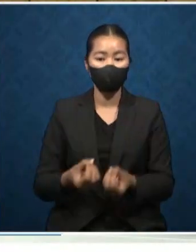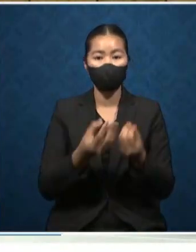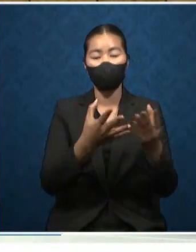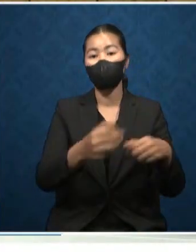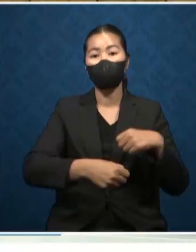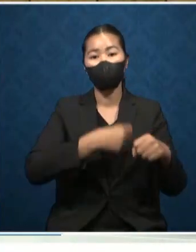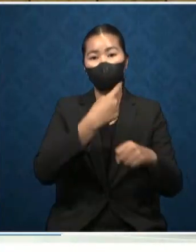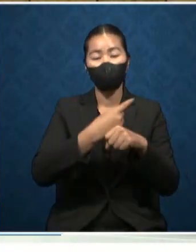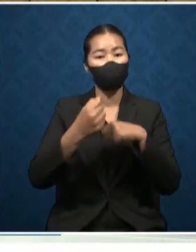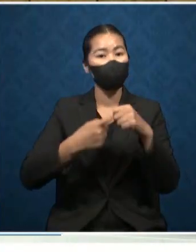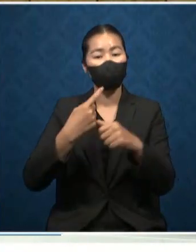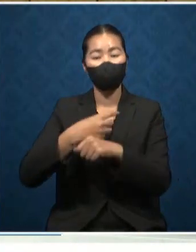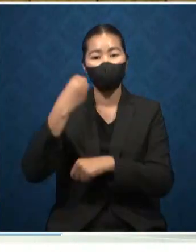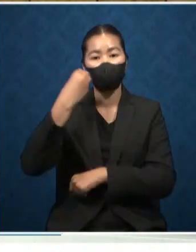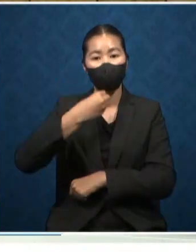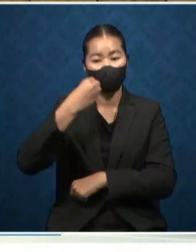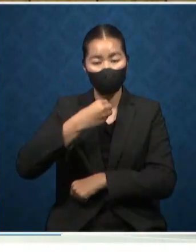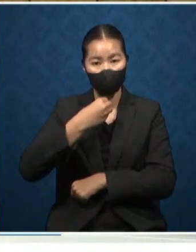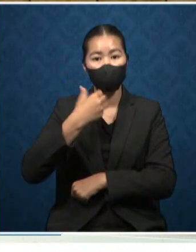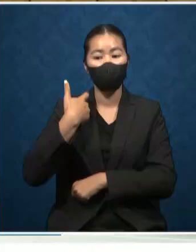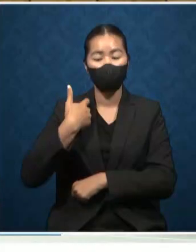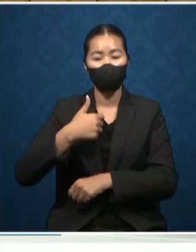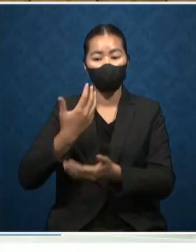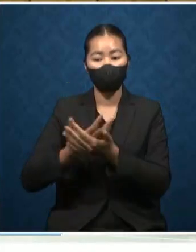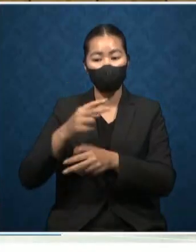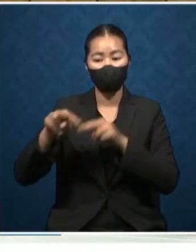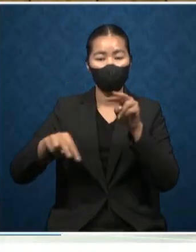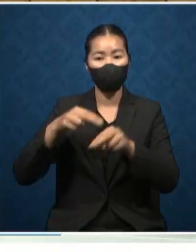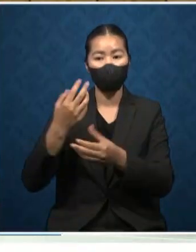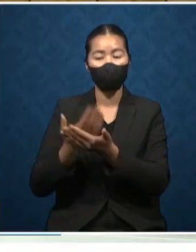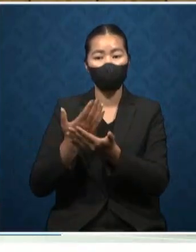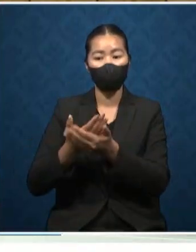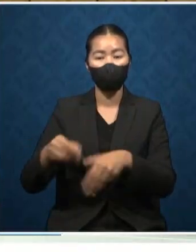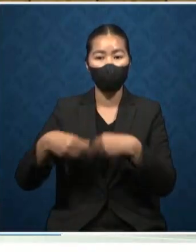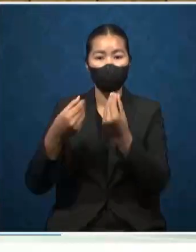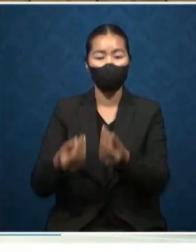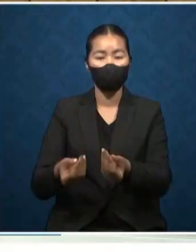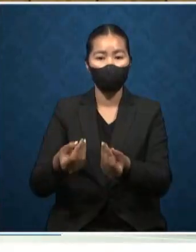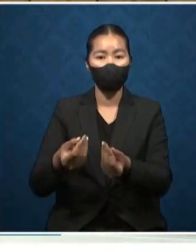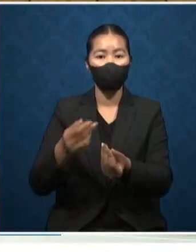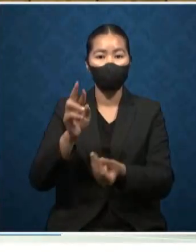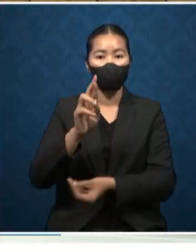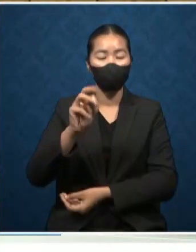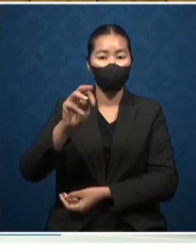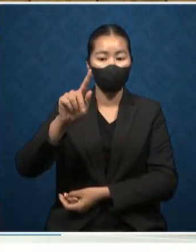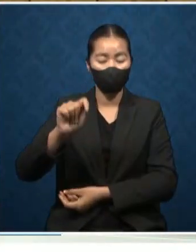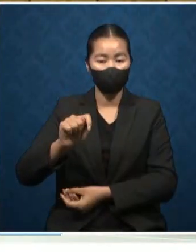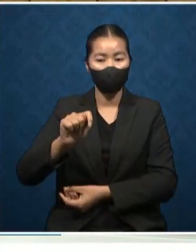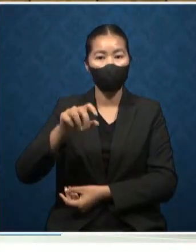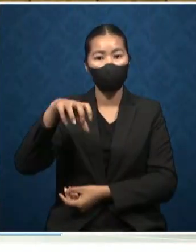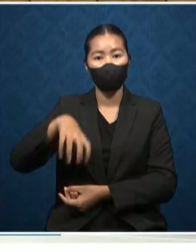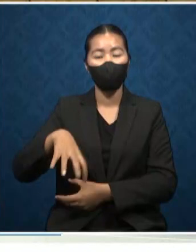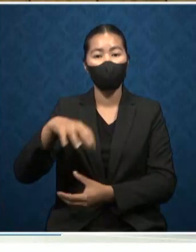กับรายงานผลการตรวจสอบของสำนักงานการตรวจเงินแผ่นดินให้คณะรัฐมนตรีกระทรวงการคลังสำนักงบประมาณ